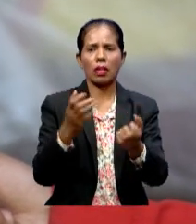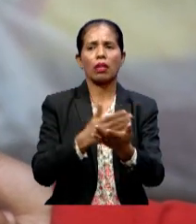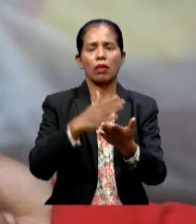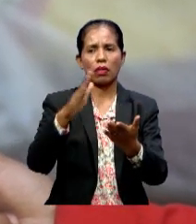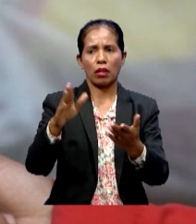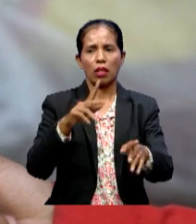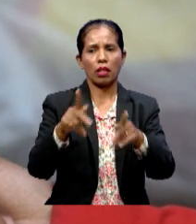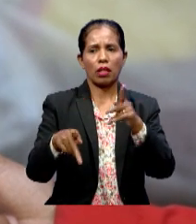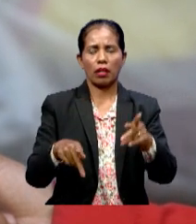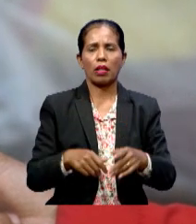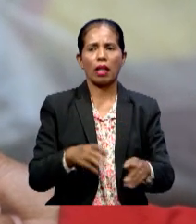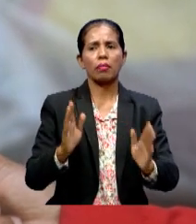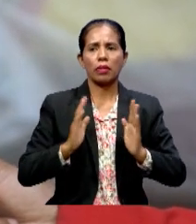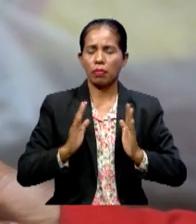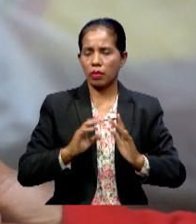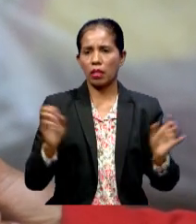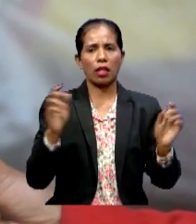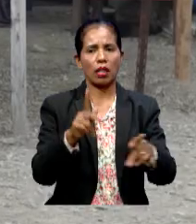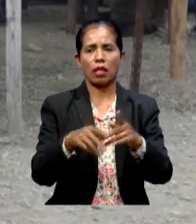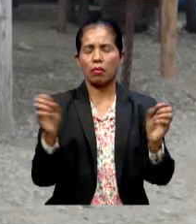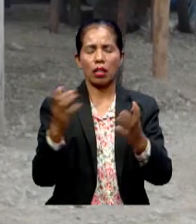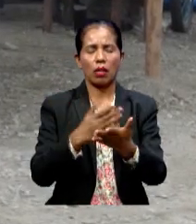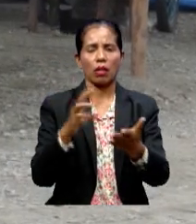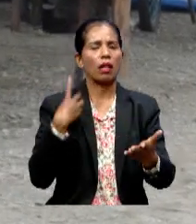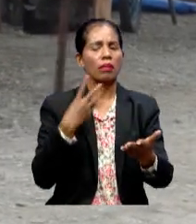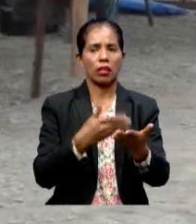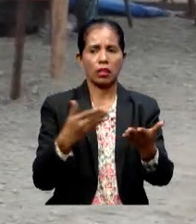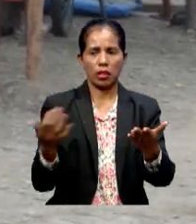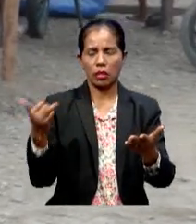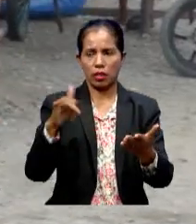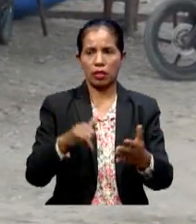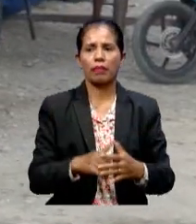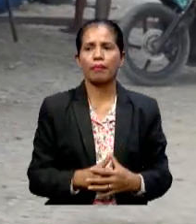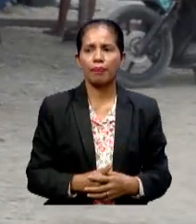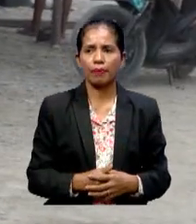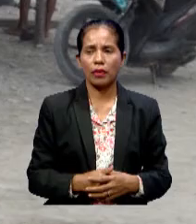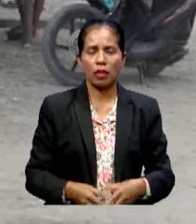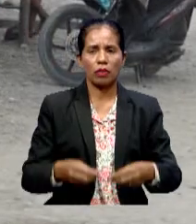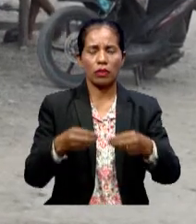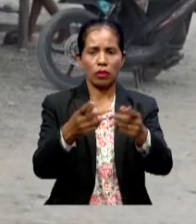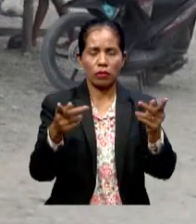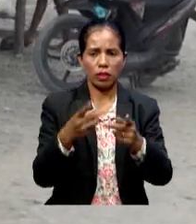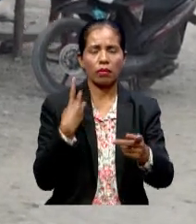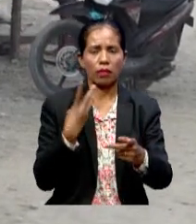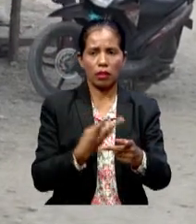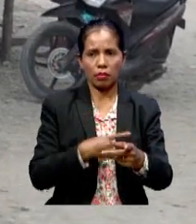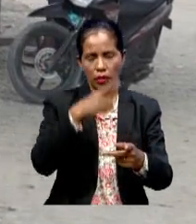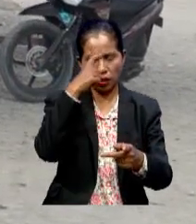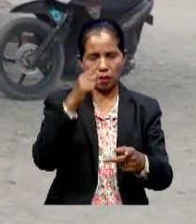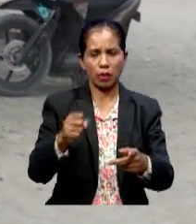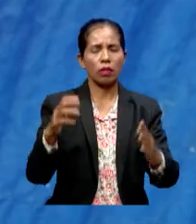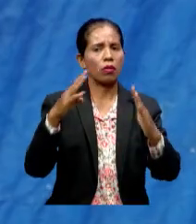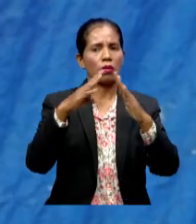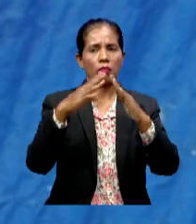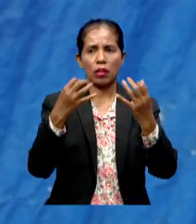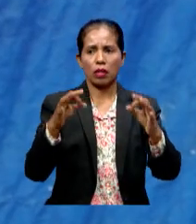hansam ne go sian masira be hansam bebe ne ema lahola amine sasa nser ne karke me po fati ma ami tamba ami ma laia